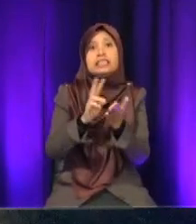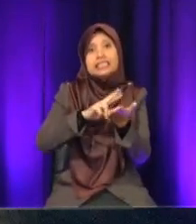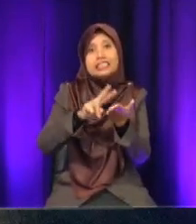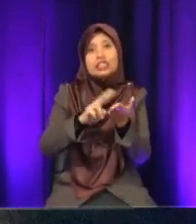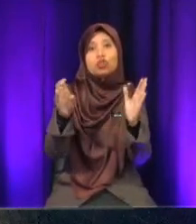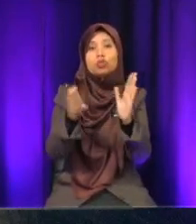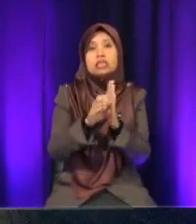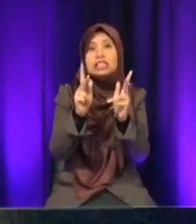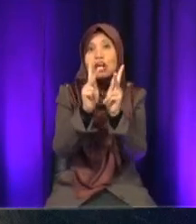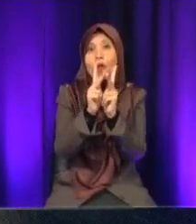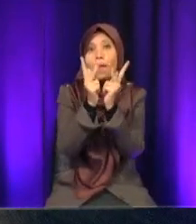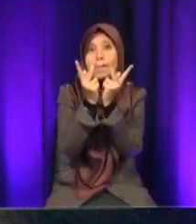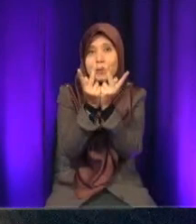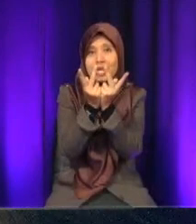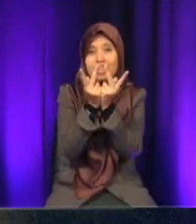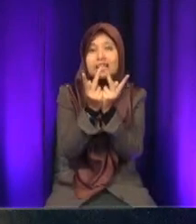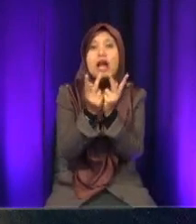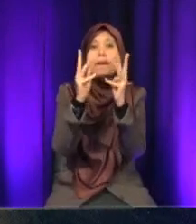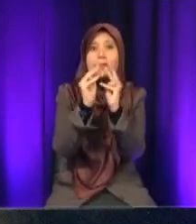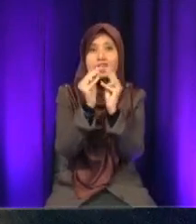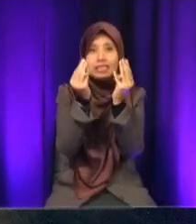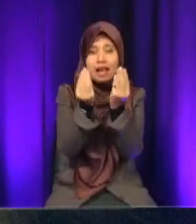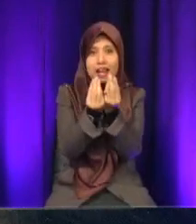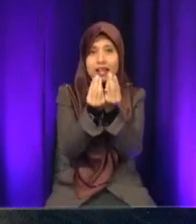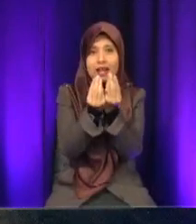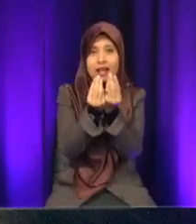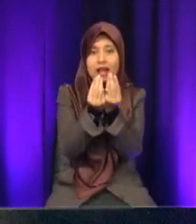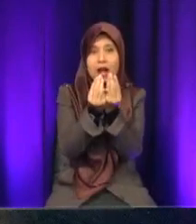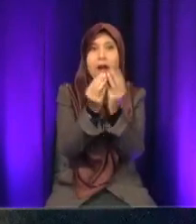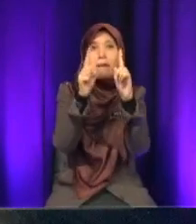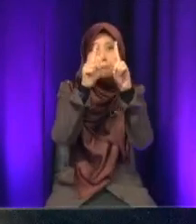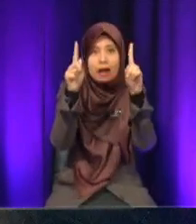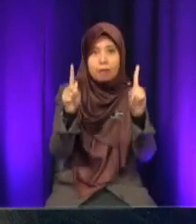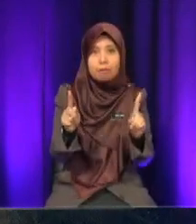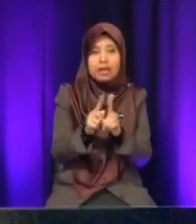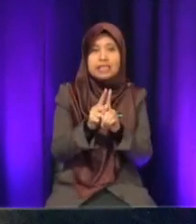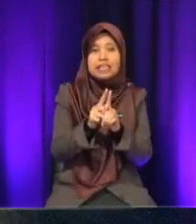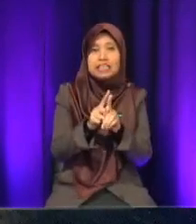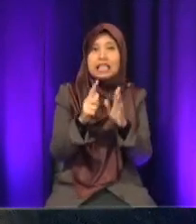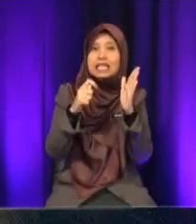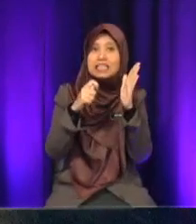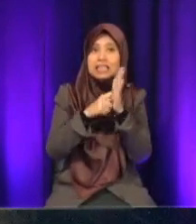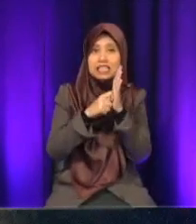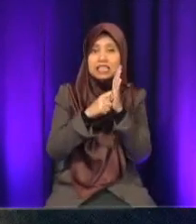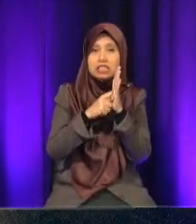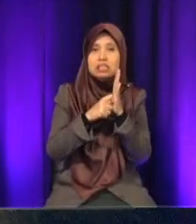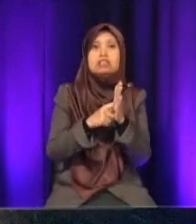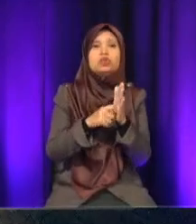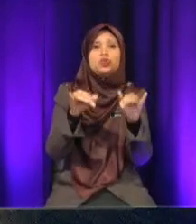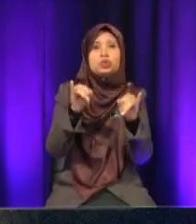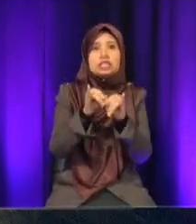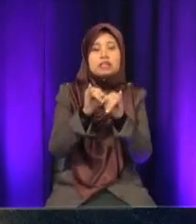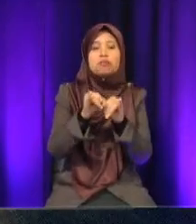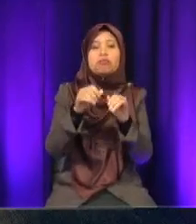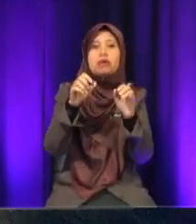majalah kemudian kita ada papan tanda yang boleh dibaca Salah satu bahan bacaan